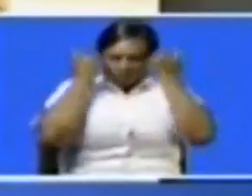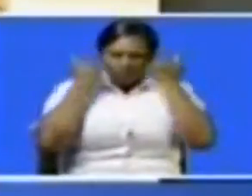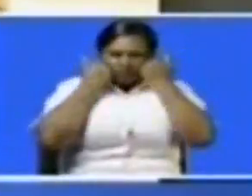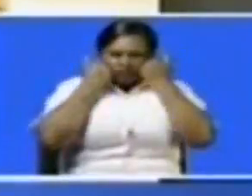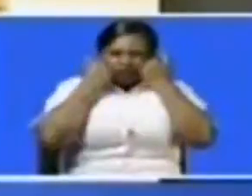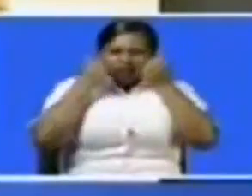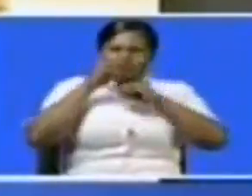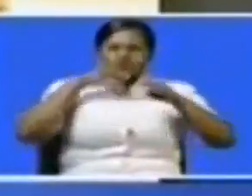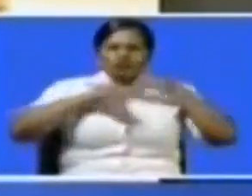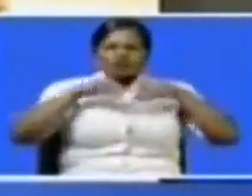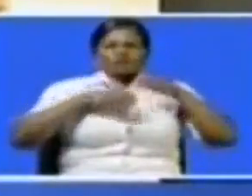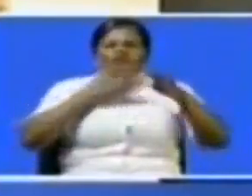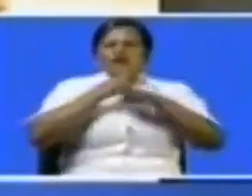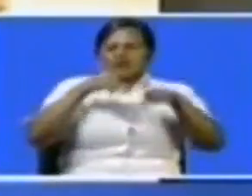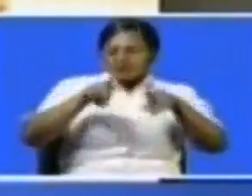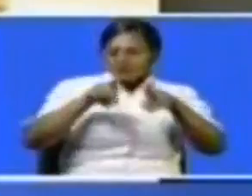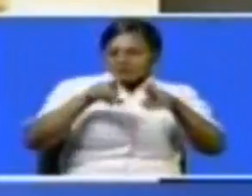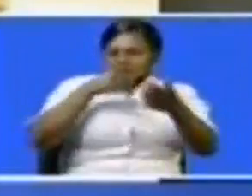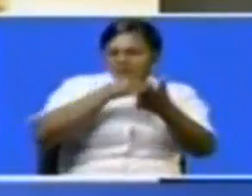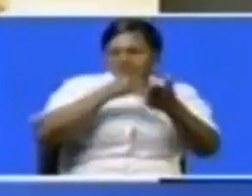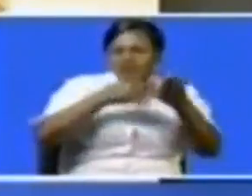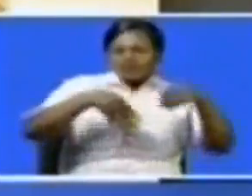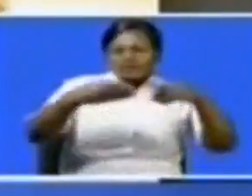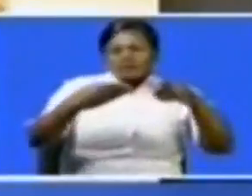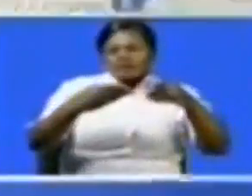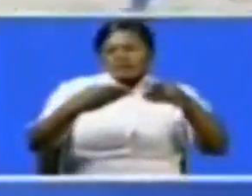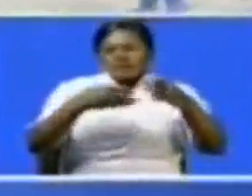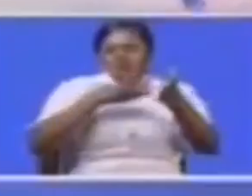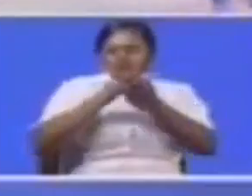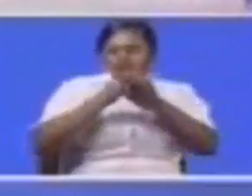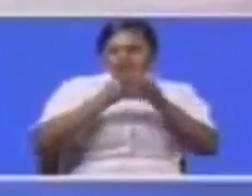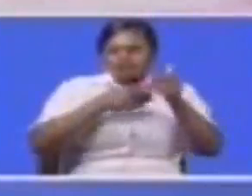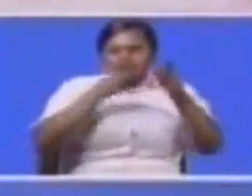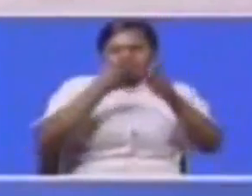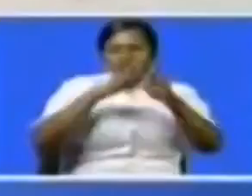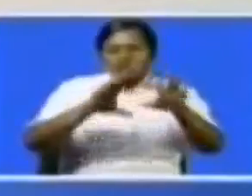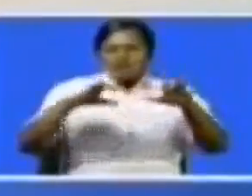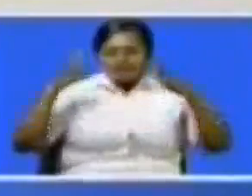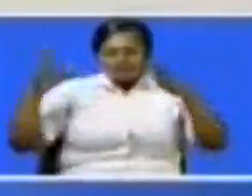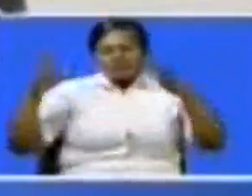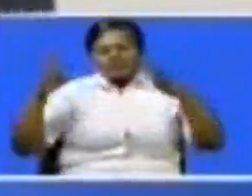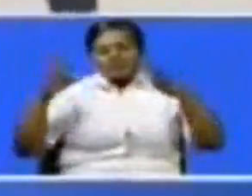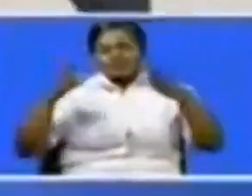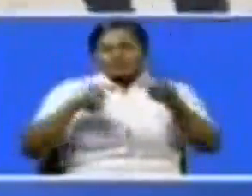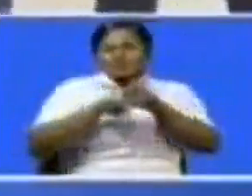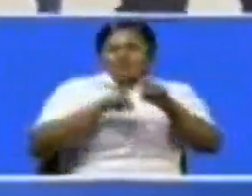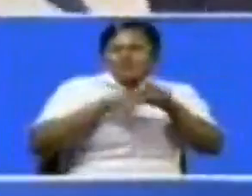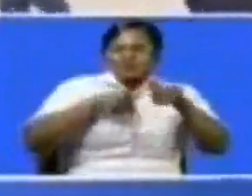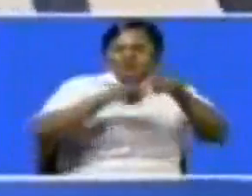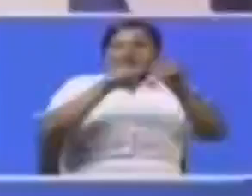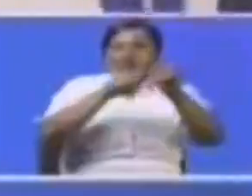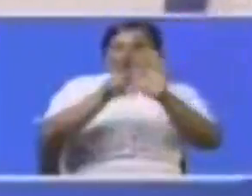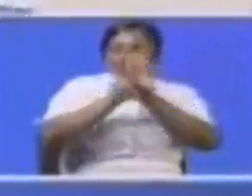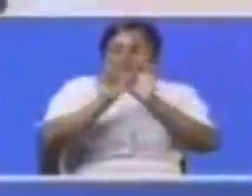ya ulaghai na ufisadi baada ya kudaiwa kujihusisha na uuzaji, ununuzi na ukodeshaji wa mashamba makubwa pasi na kuzingatia